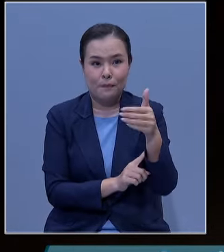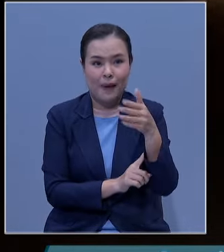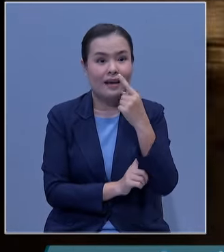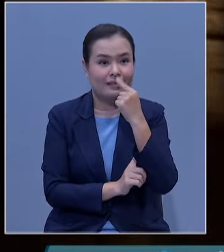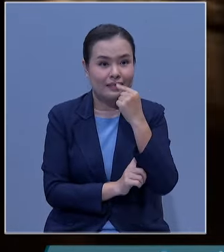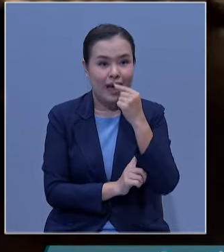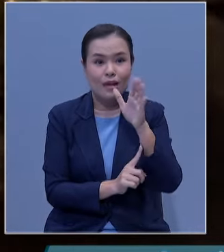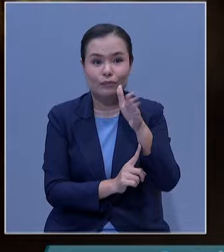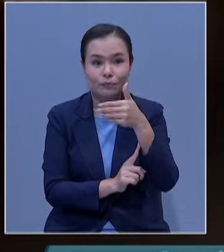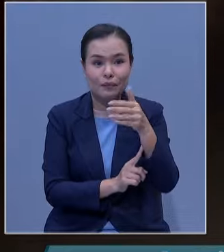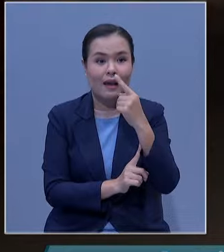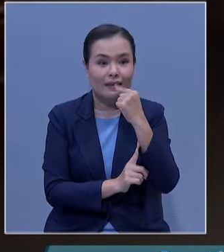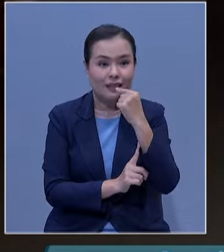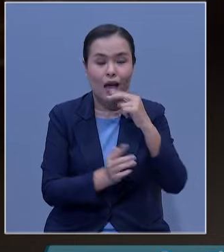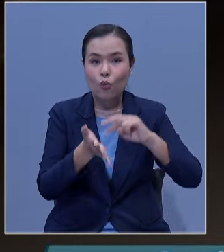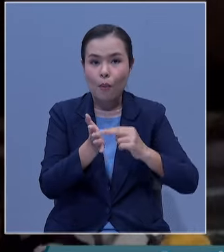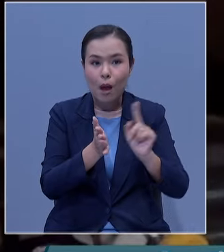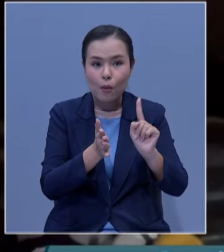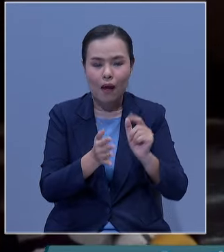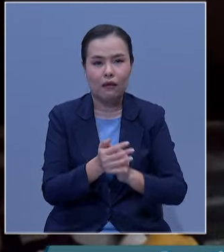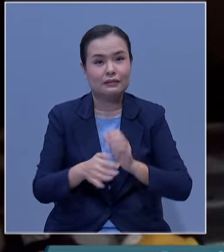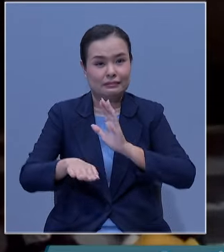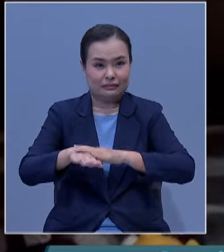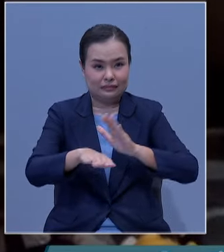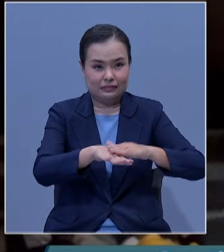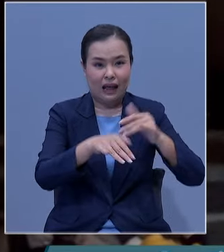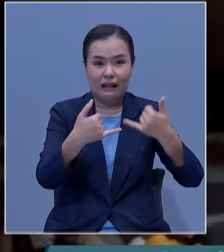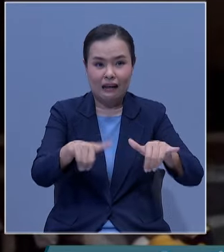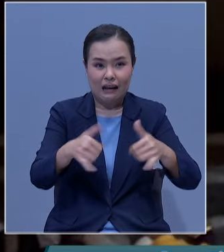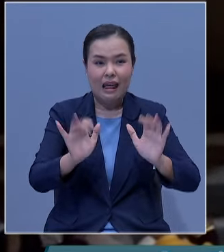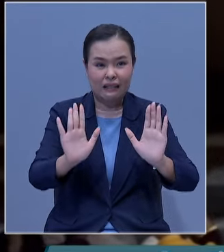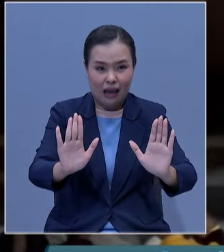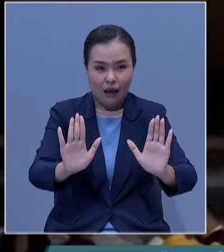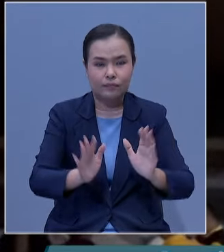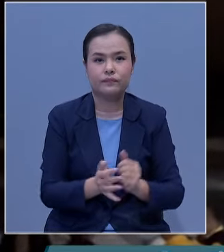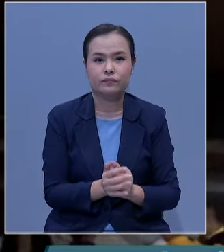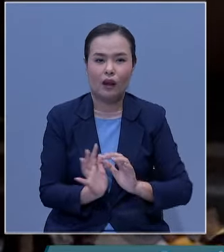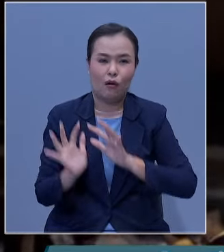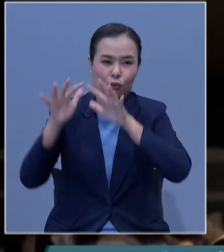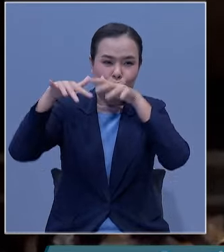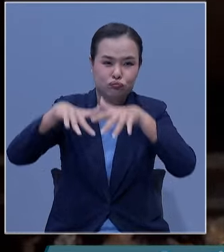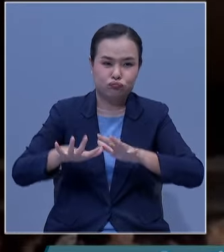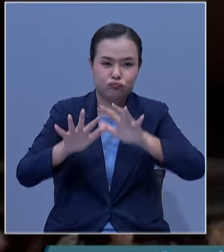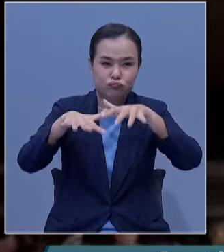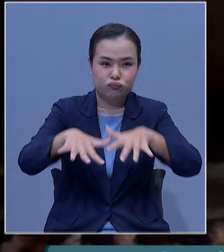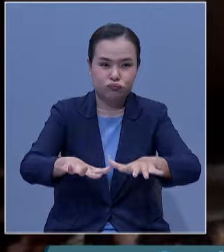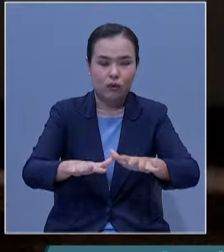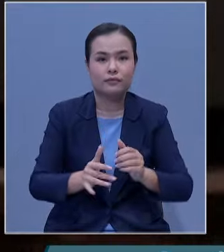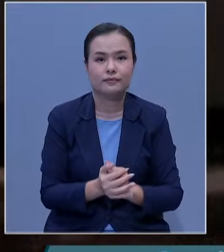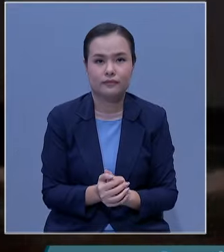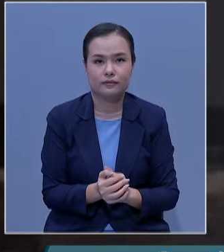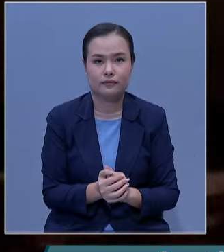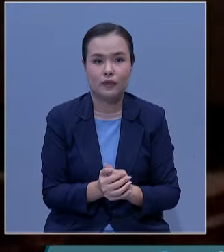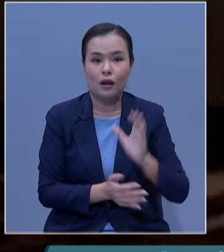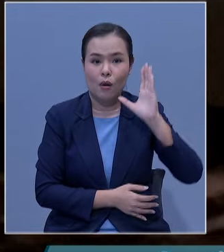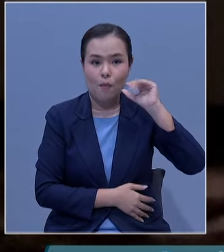ปักธงแดงหมายความว่าอะไรหมายความว่าเป็นคำเตือนว่าห้ามลงเล่นน้ำเนื่องจากว่าคลื่นแรงมากนะครับหลังจากนั้นก็มีผู้ป